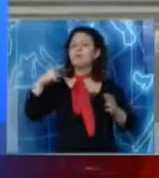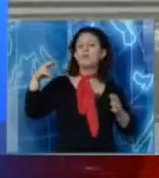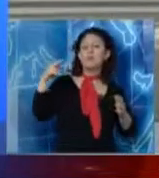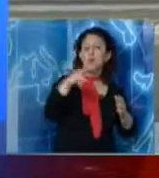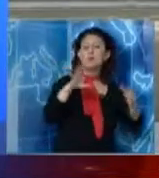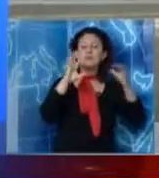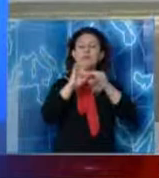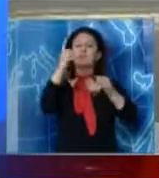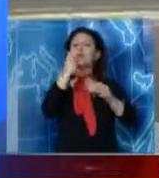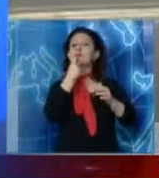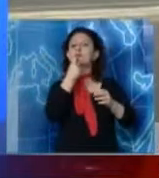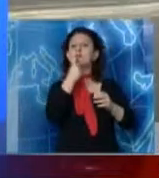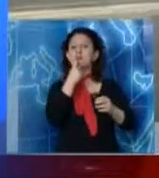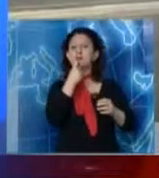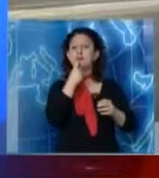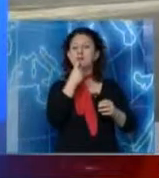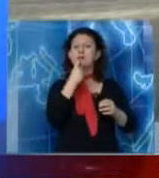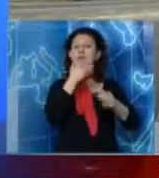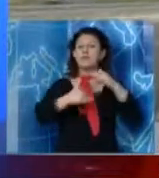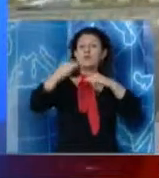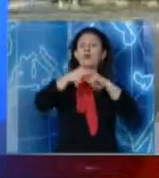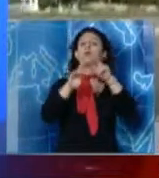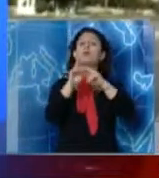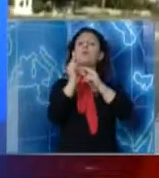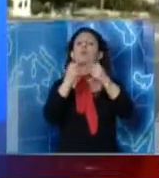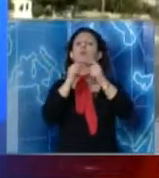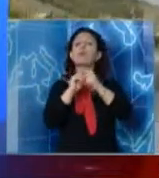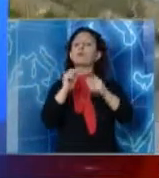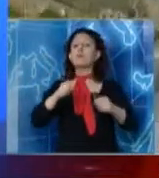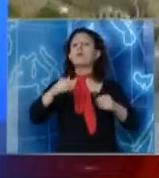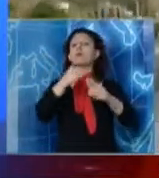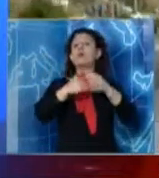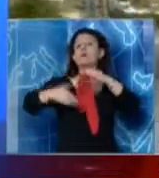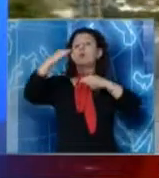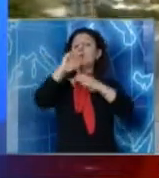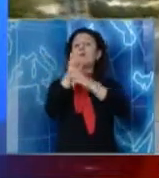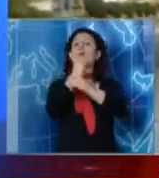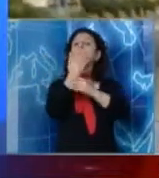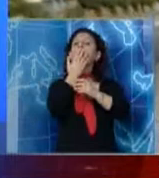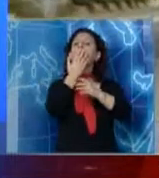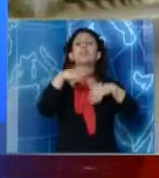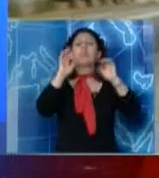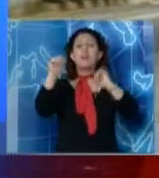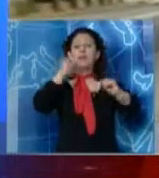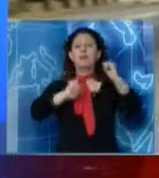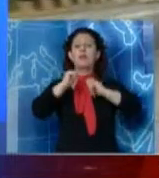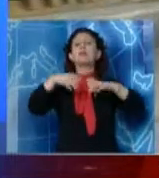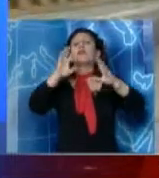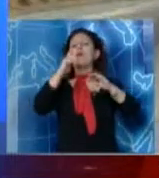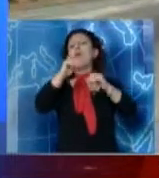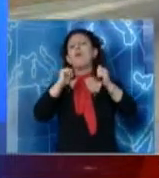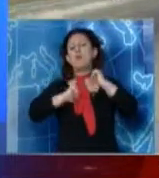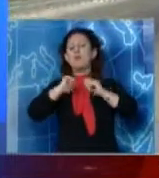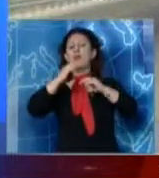4 yıllık bir yüksekokul olacak. Adı meslek yüksekokulu değil, fakültede değil. Biliyorsunuz fakülteleri kampüs dışına